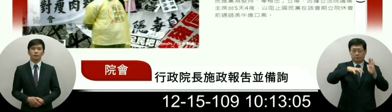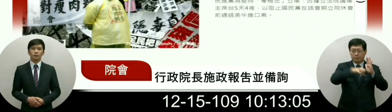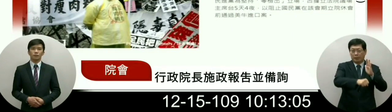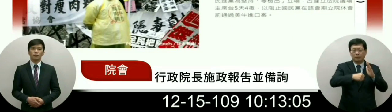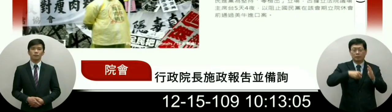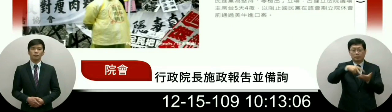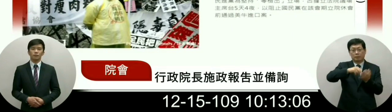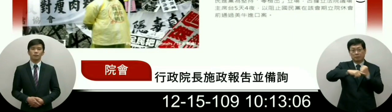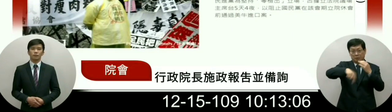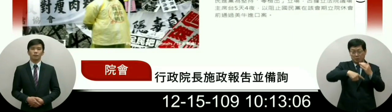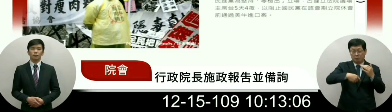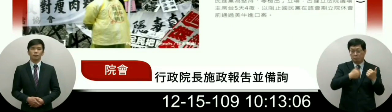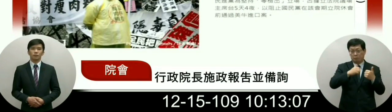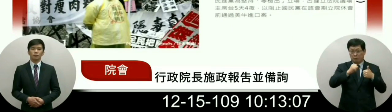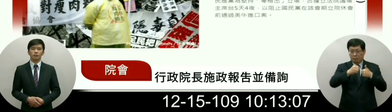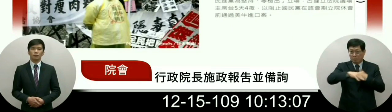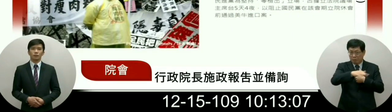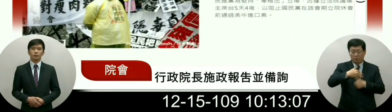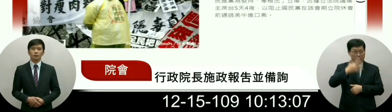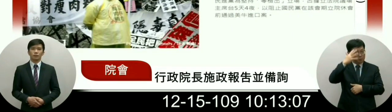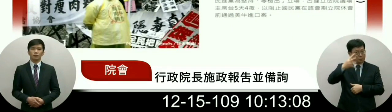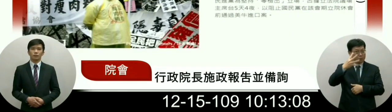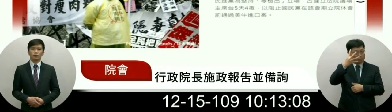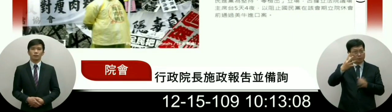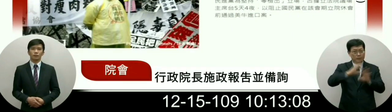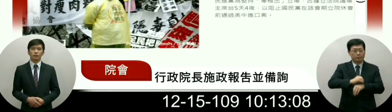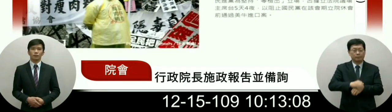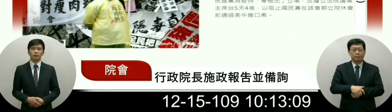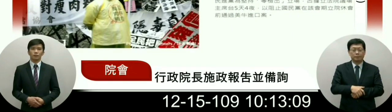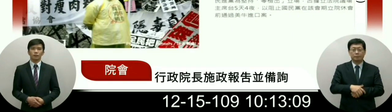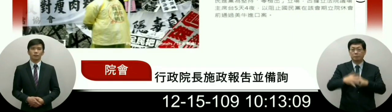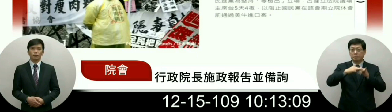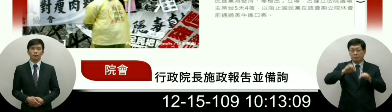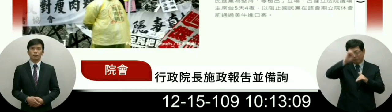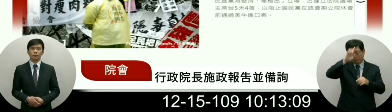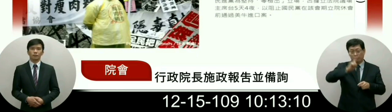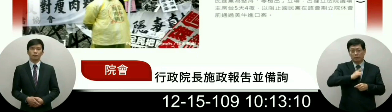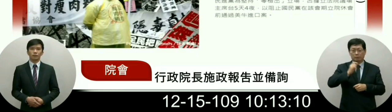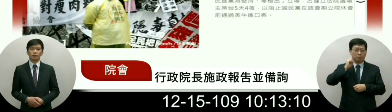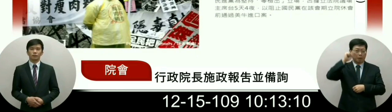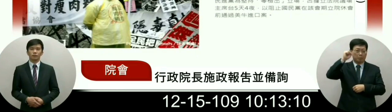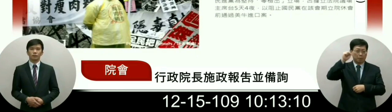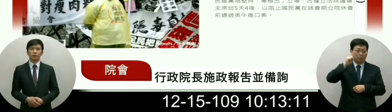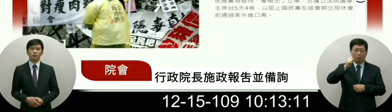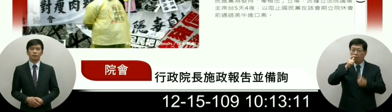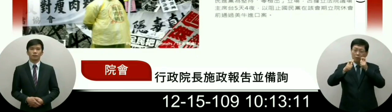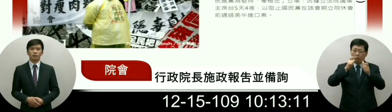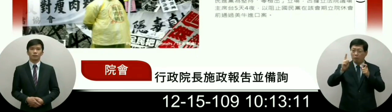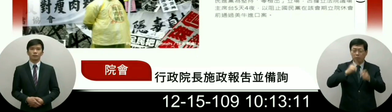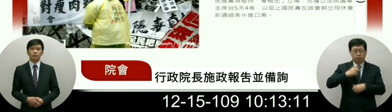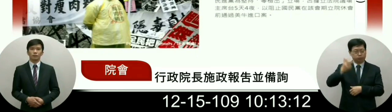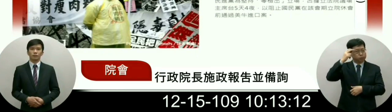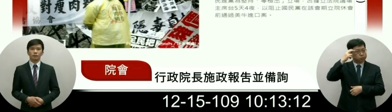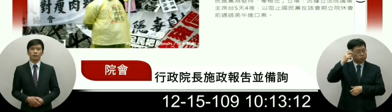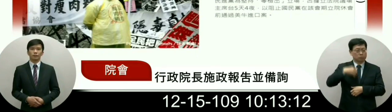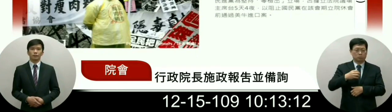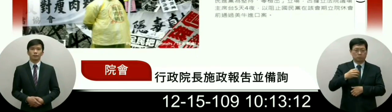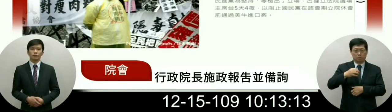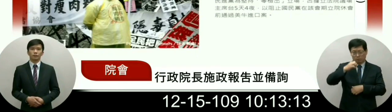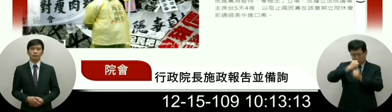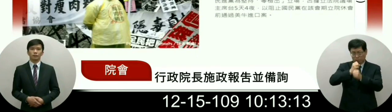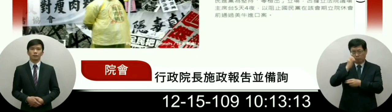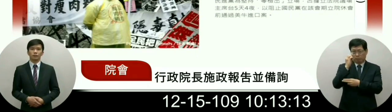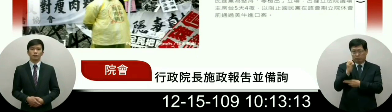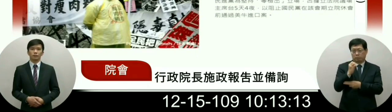法院的议场，总共是5天4夜。民进党口中喊出坚持零检